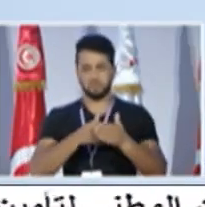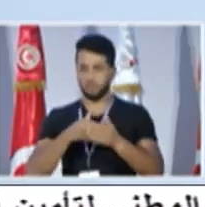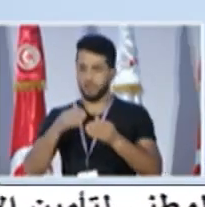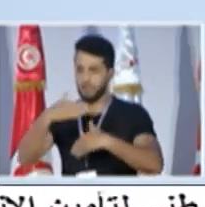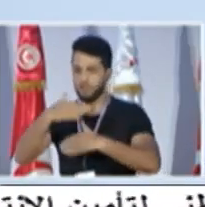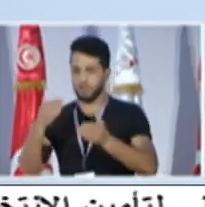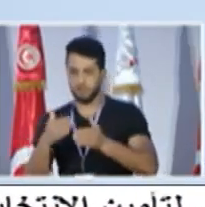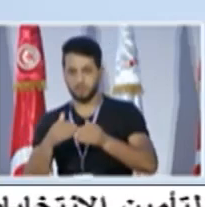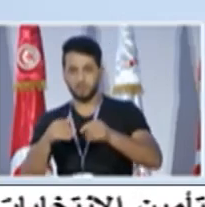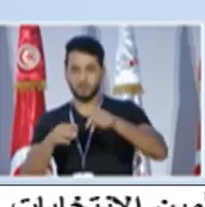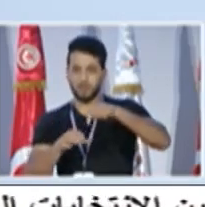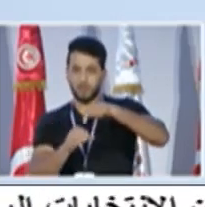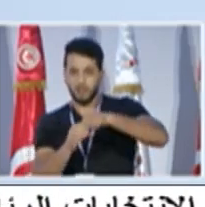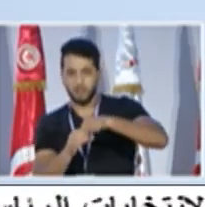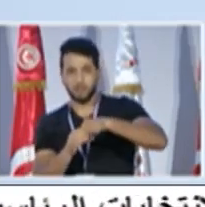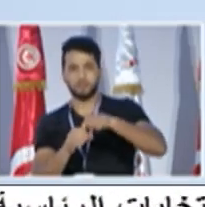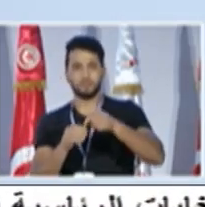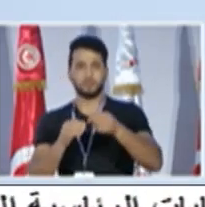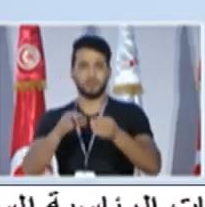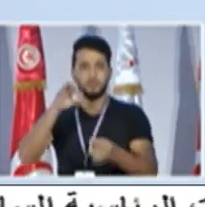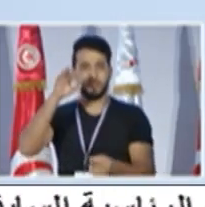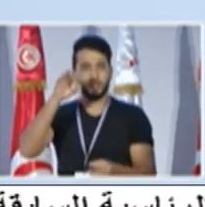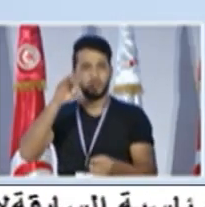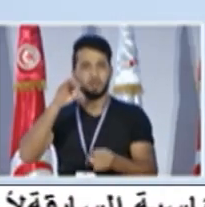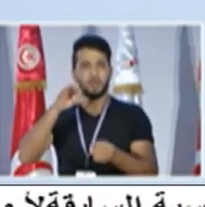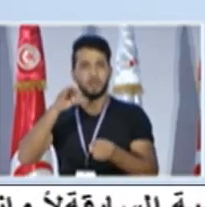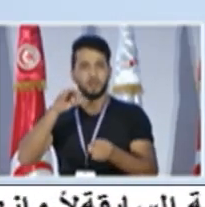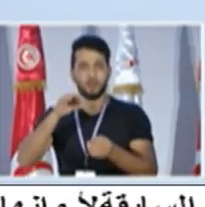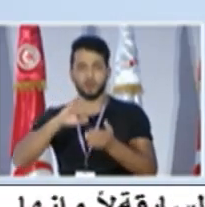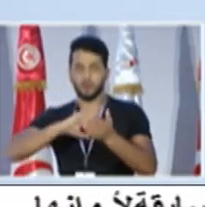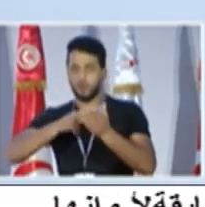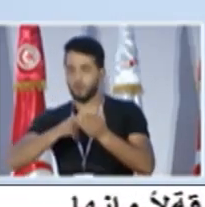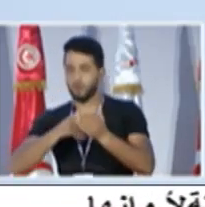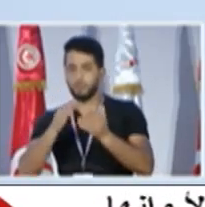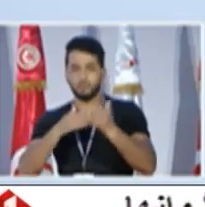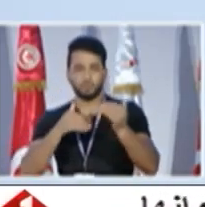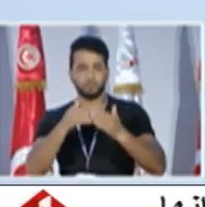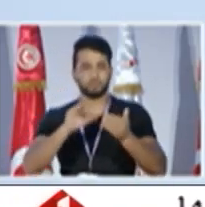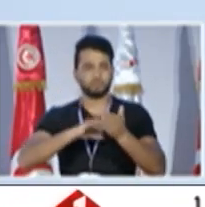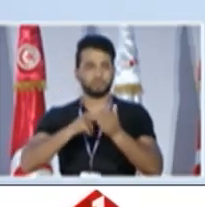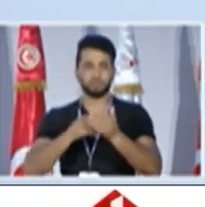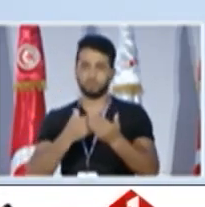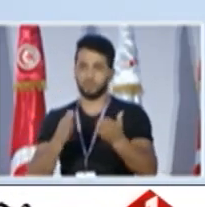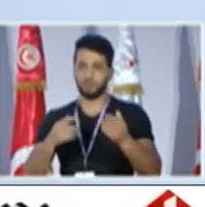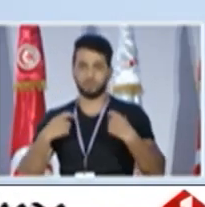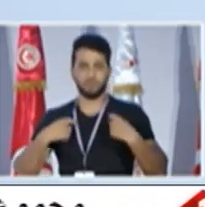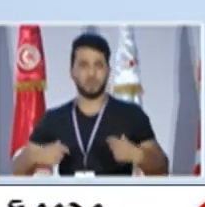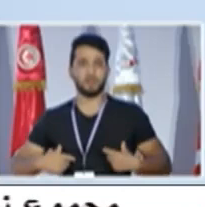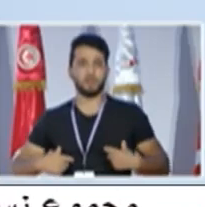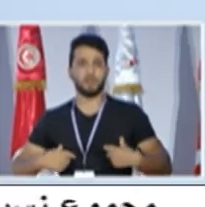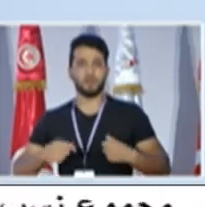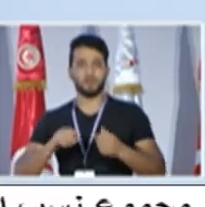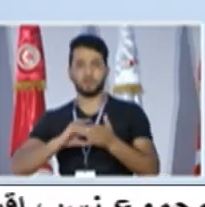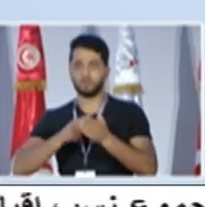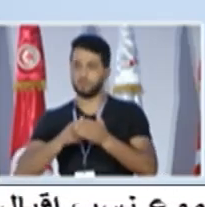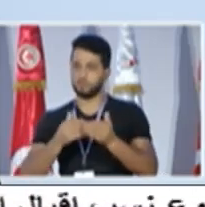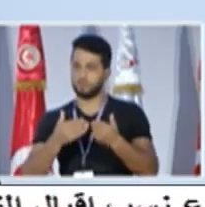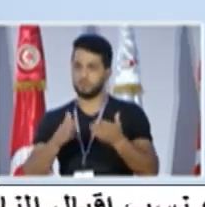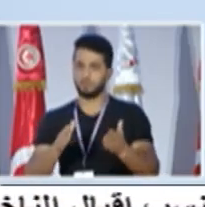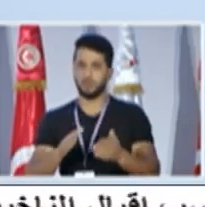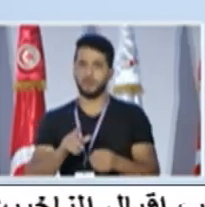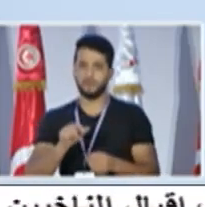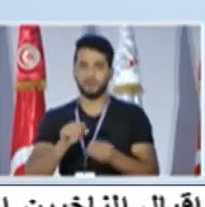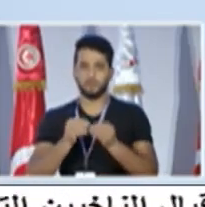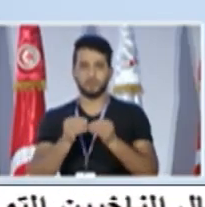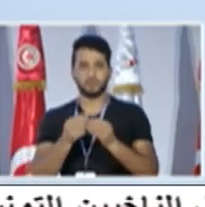وبكل الموظفين ضروريه المكاتب هيدي تعرفوا في العداء ينجم يكون في